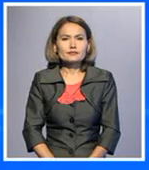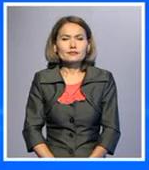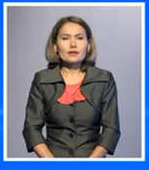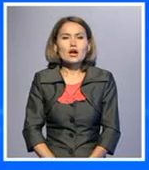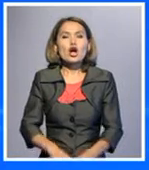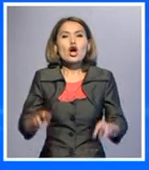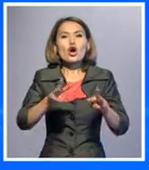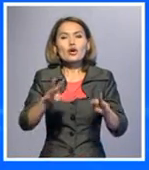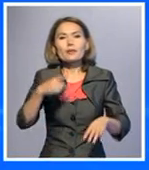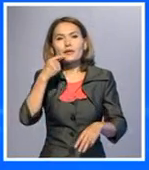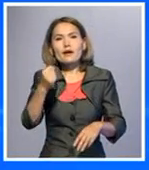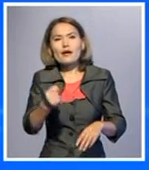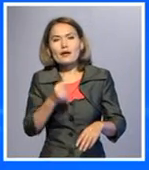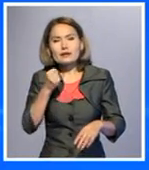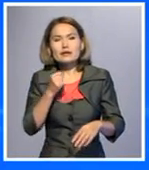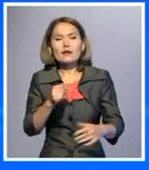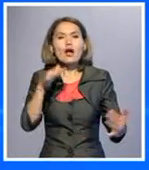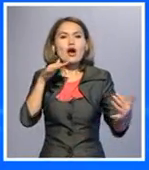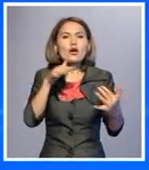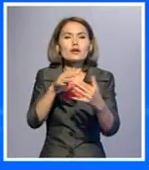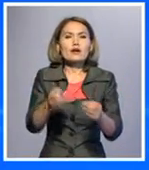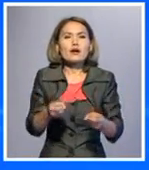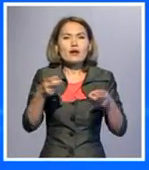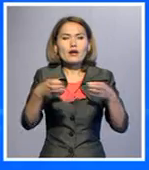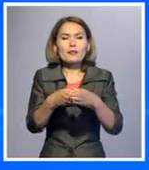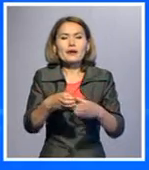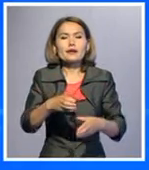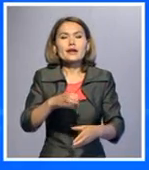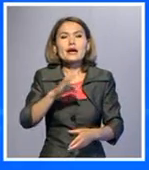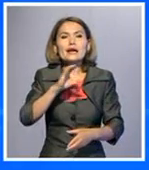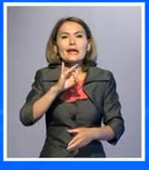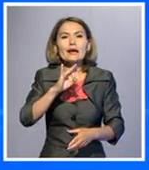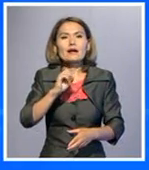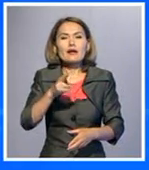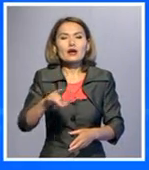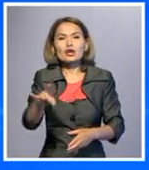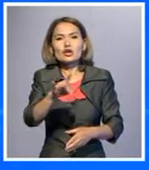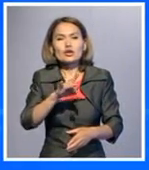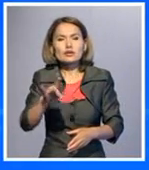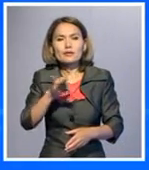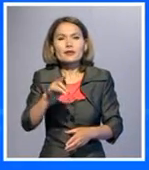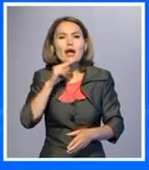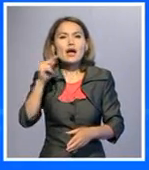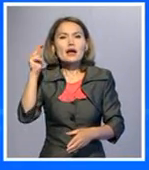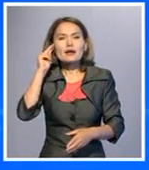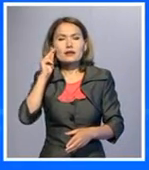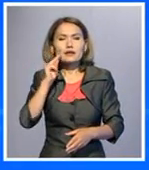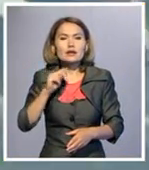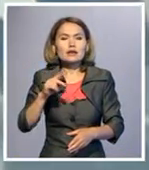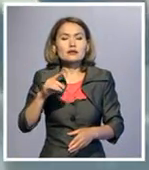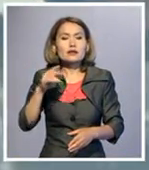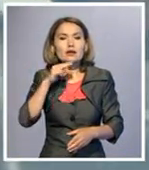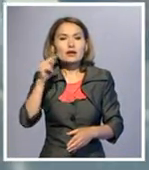Үкіметтік әскер мен жиһатшылар арасында қақтығыстар өршіген Ирактың Самара қаласынан мыңнан астам қытайлық жұмысшы Бағдатқа көшірілді. Синьхуа